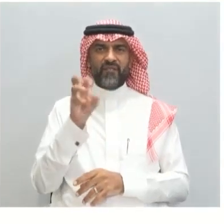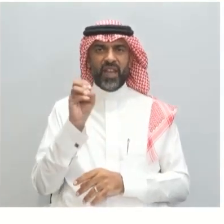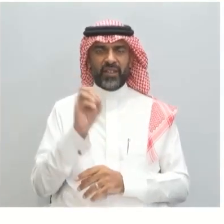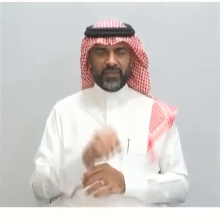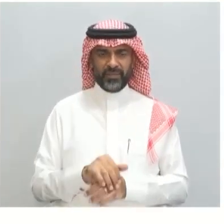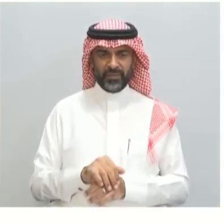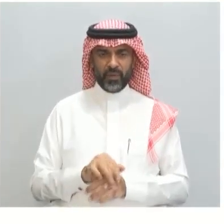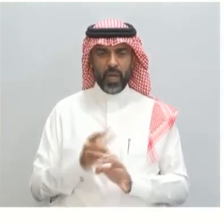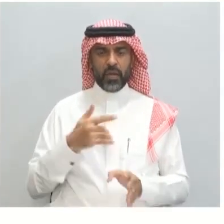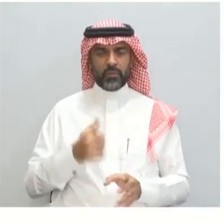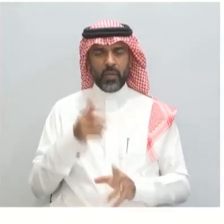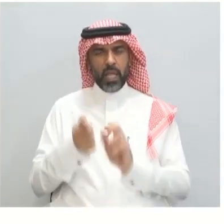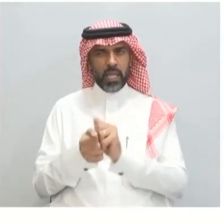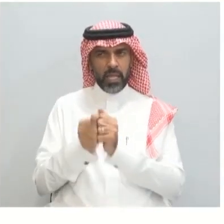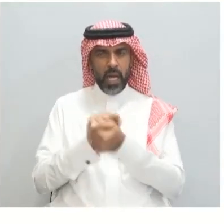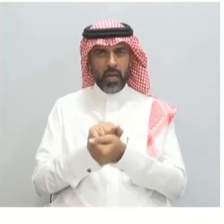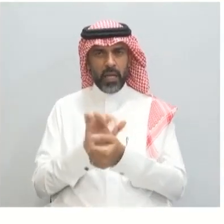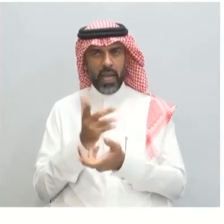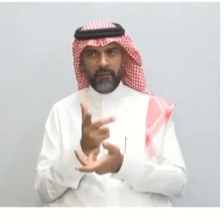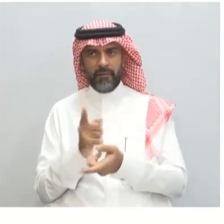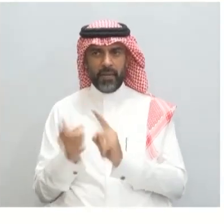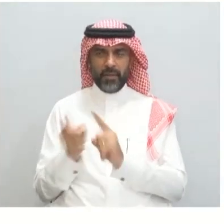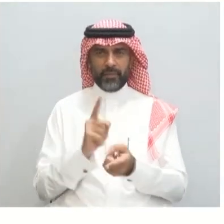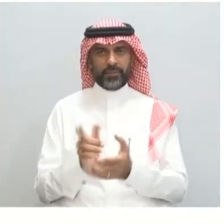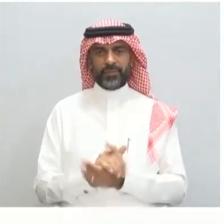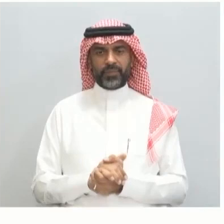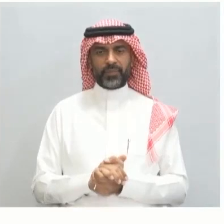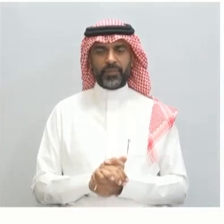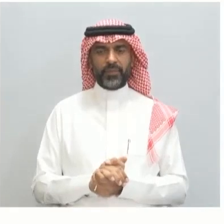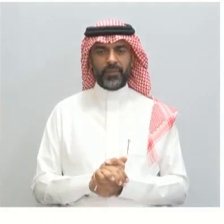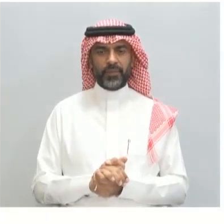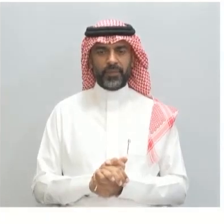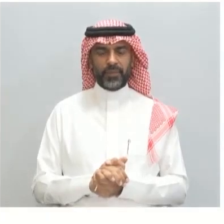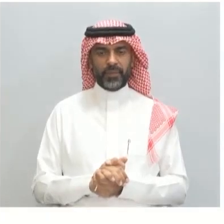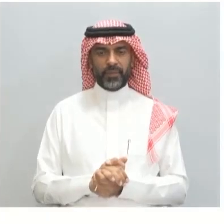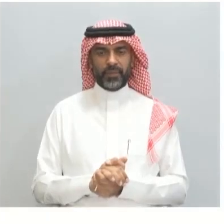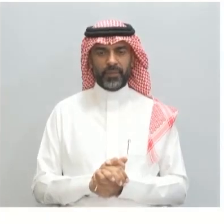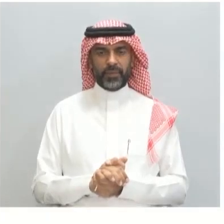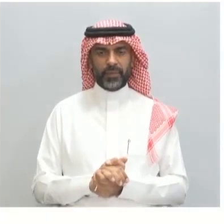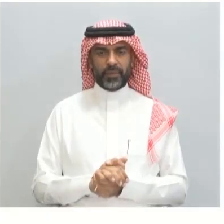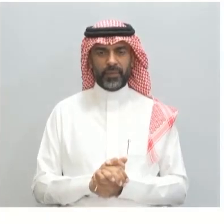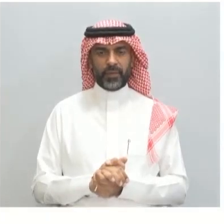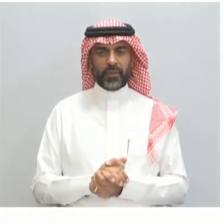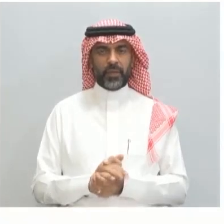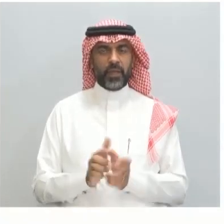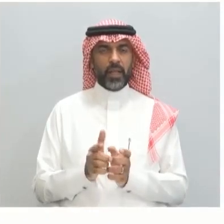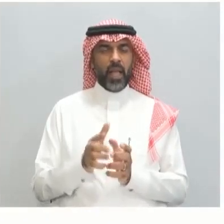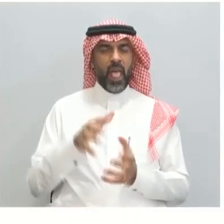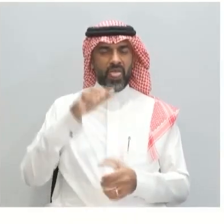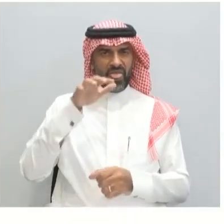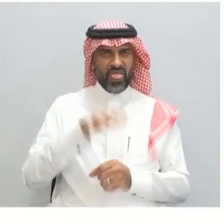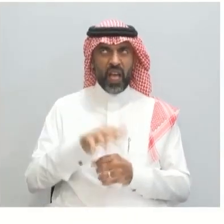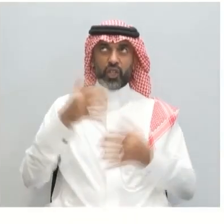ان نحول فهر الهيتي الى مئوي او المئوي الى فهر الهيتي الضغط